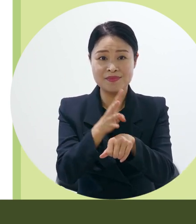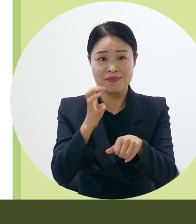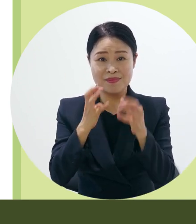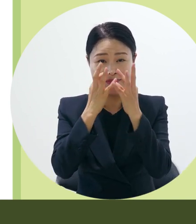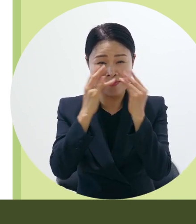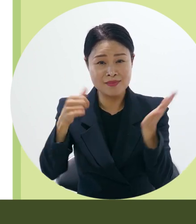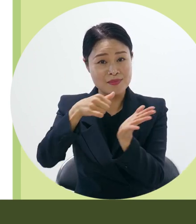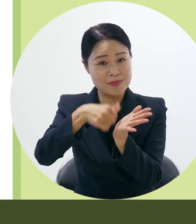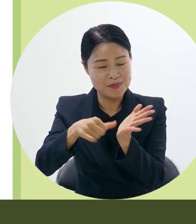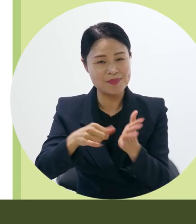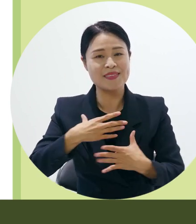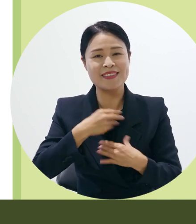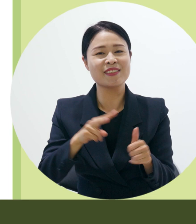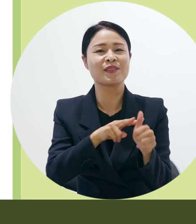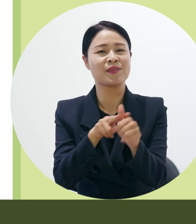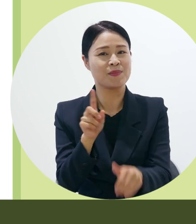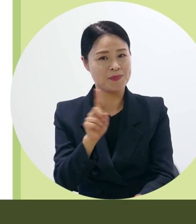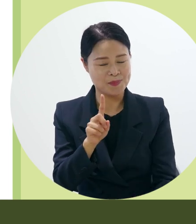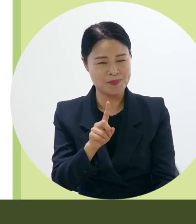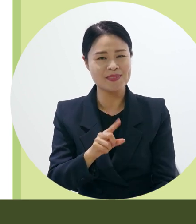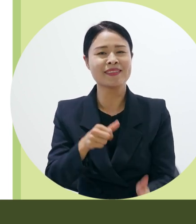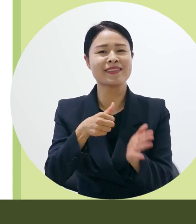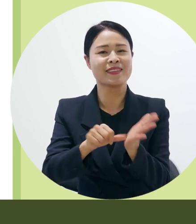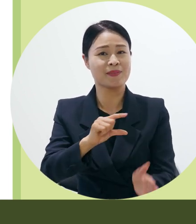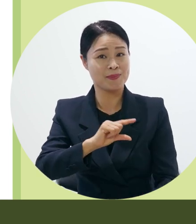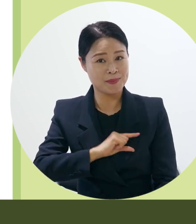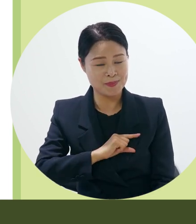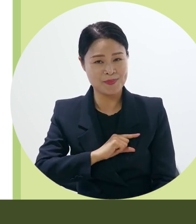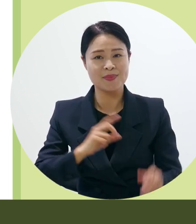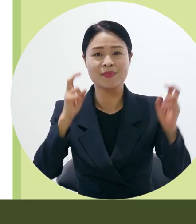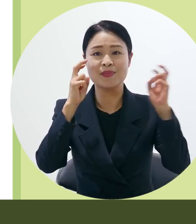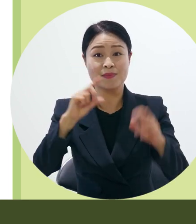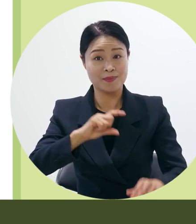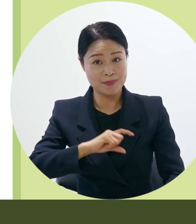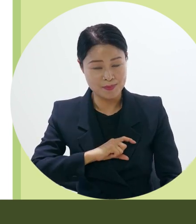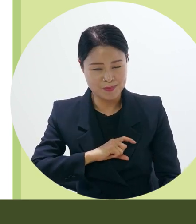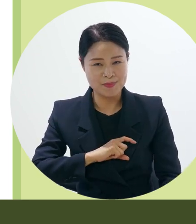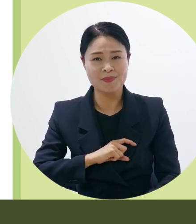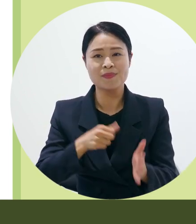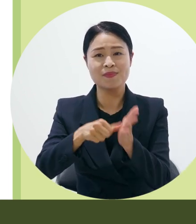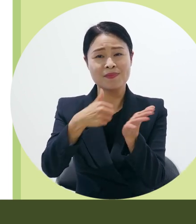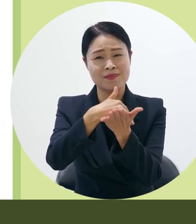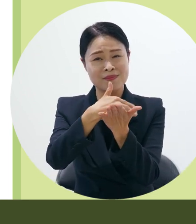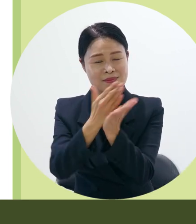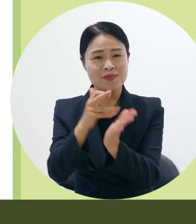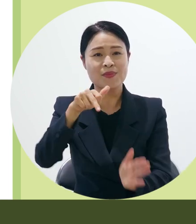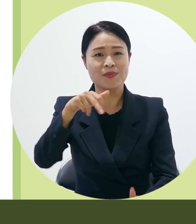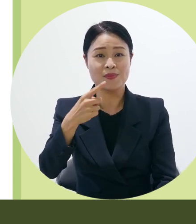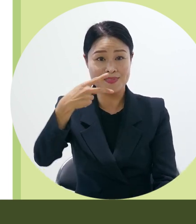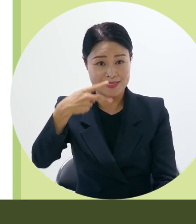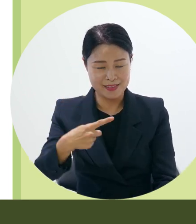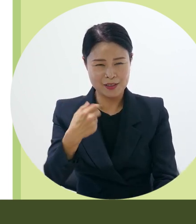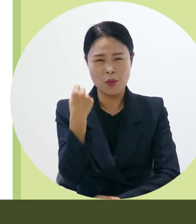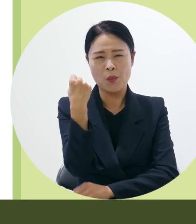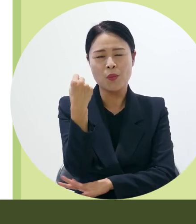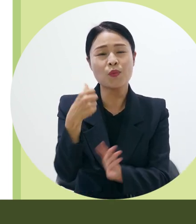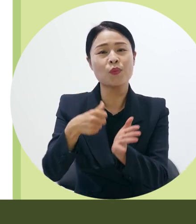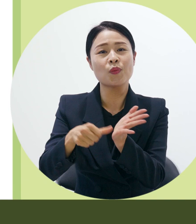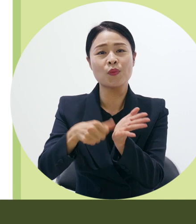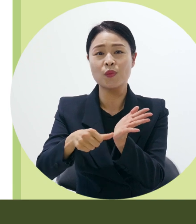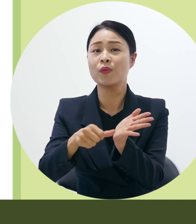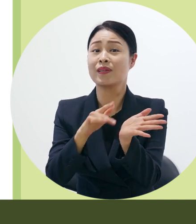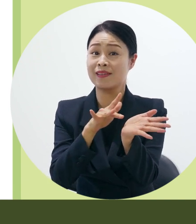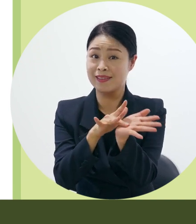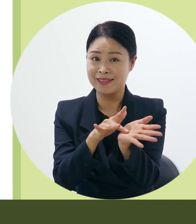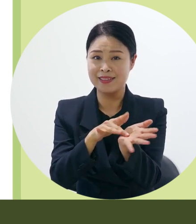의약외품의 안전정보는 제품명, 업체명, 품목기준 코드, 원료의약품 및 분량,